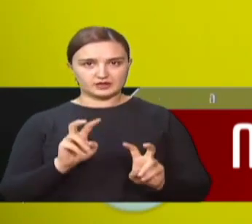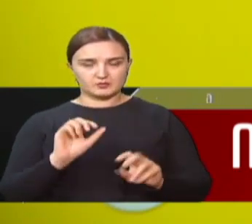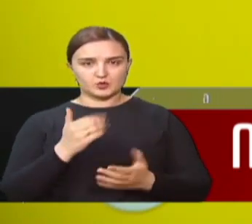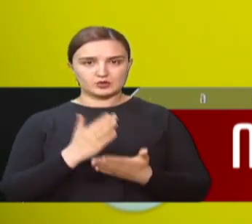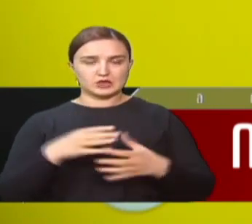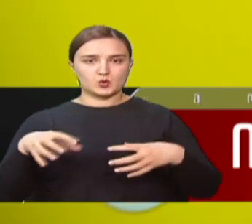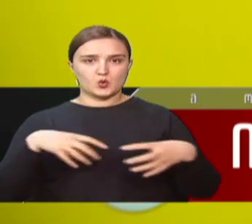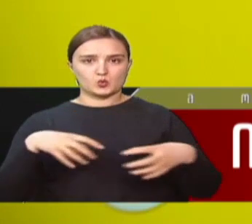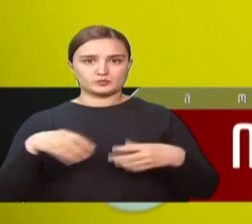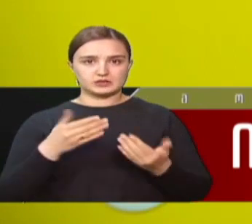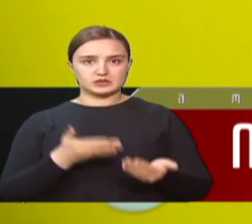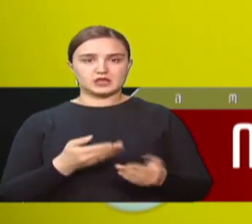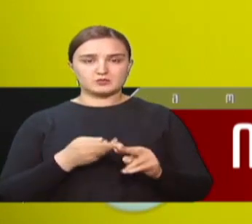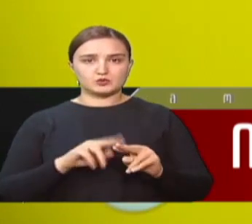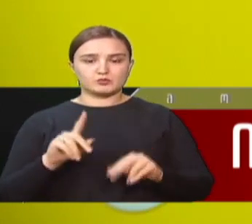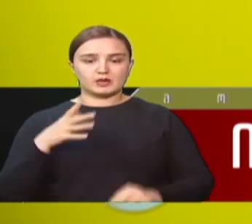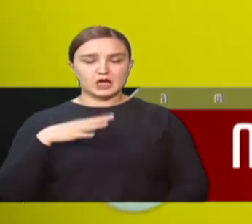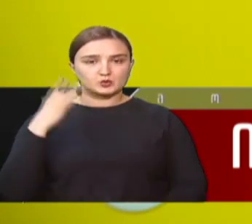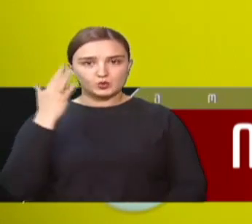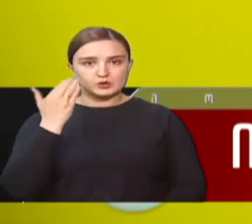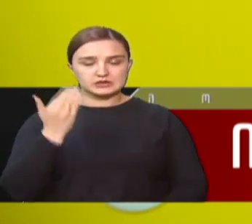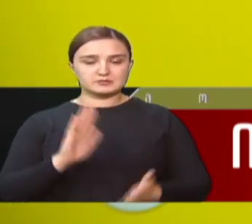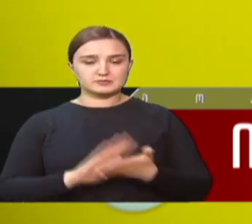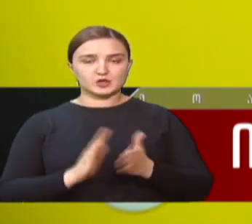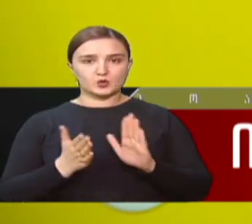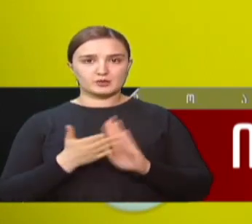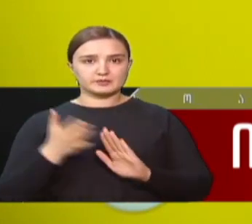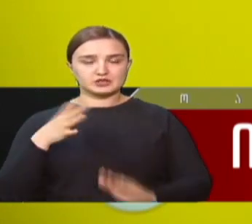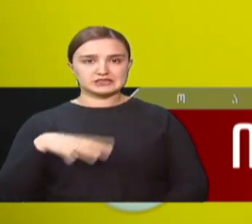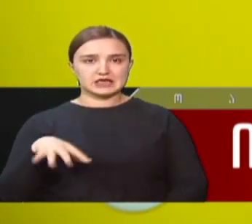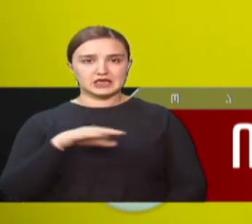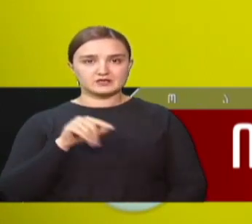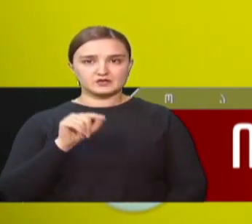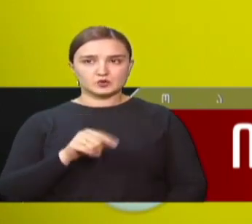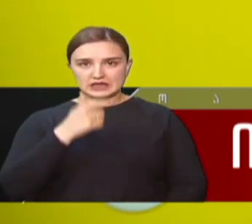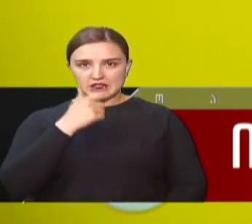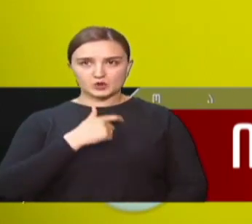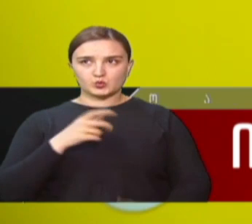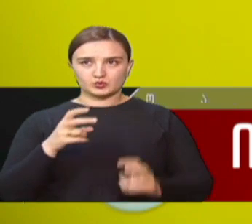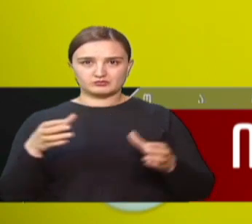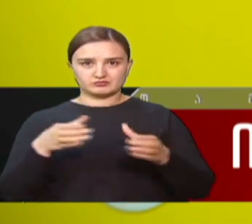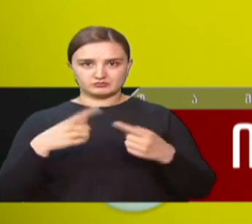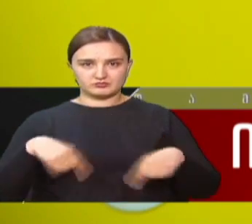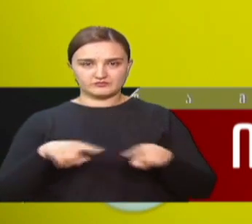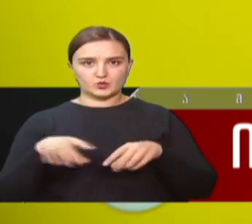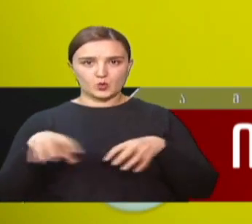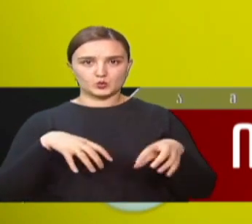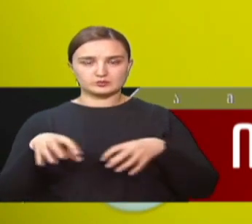არის კორუფცია, ხო? იმიტომ რომ ქართული ოცნების პირობებში საქართველოში ელიტურმა კორუფციამ, ასე